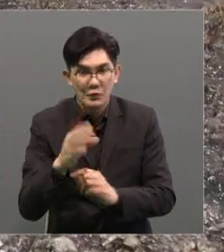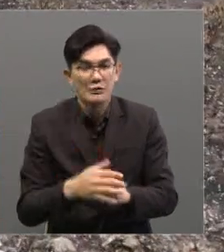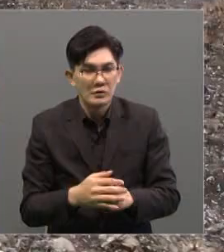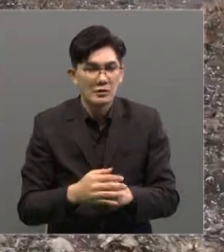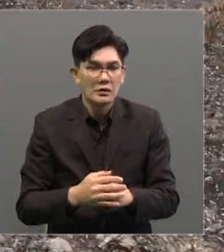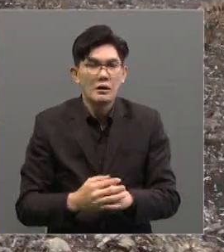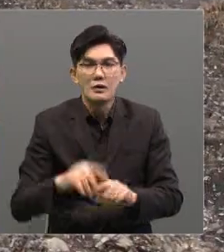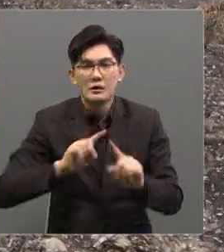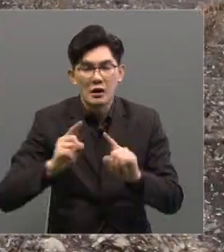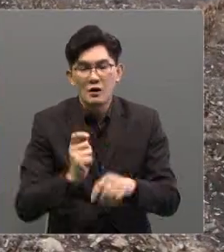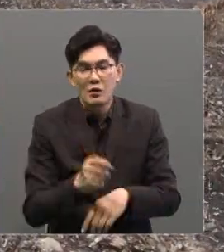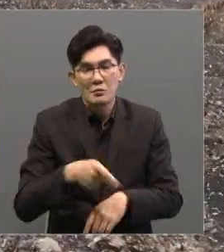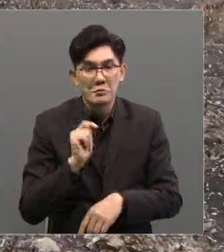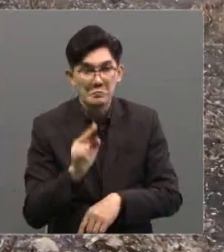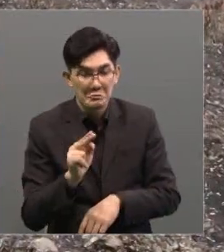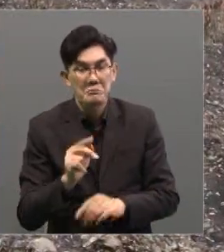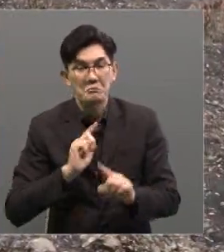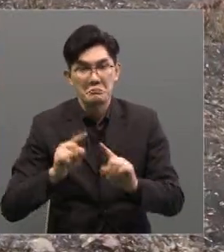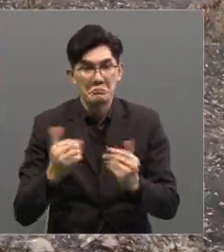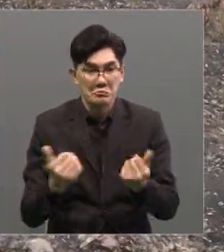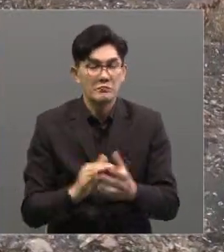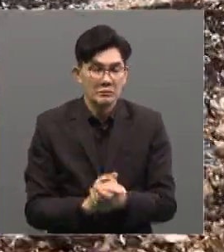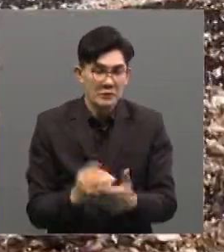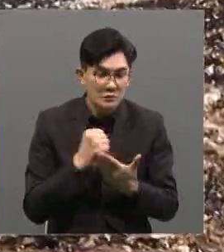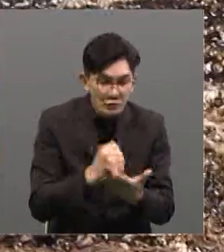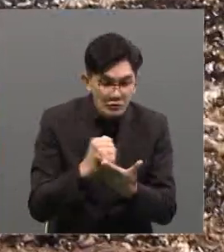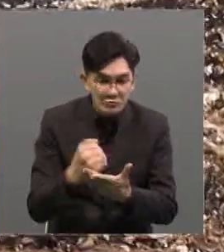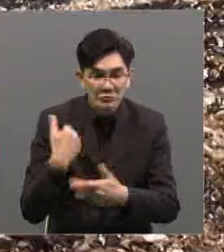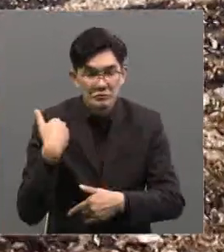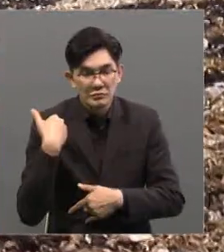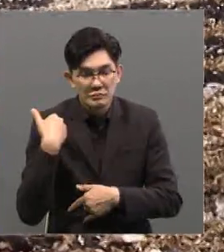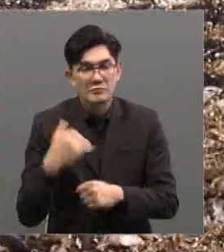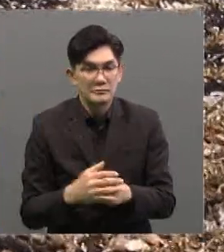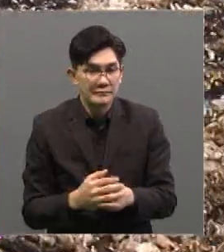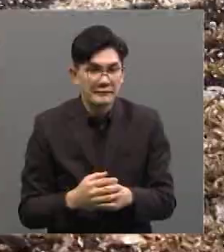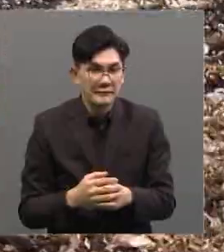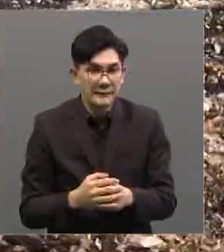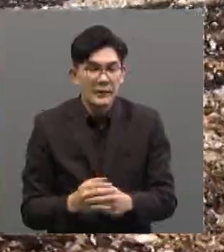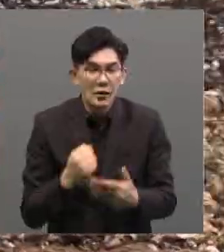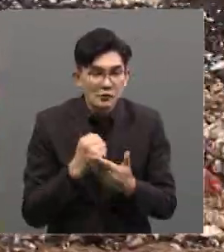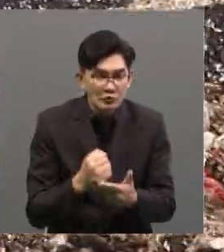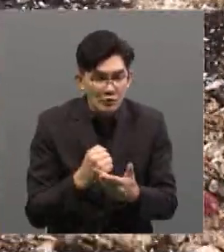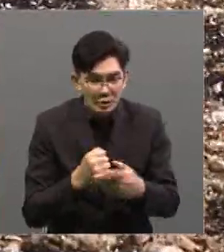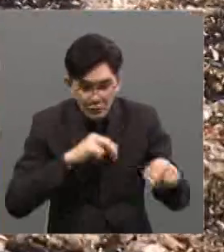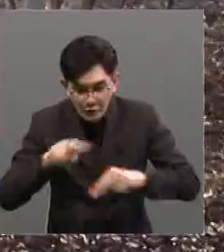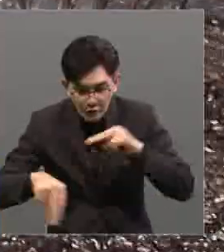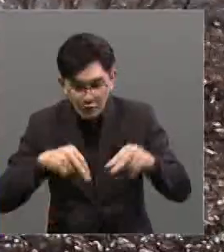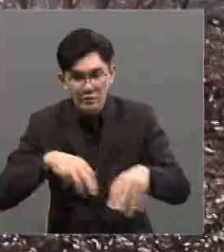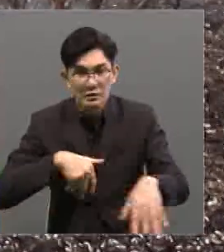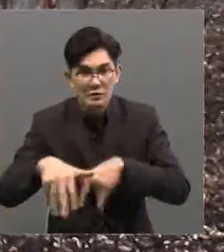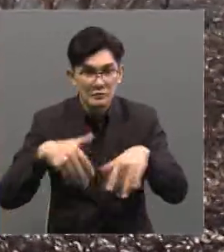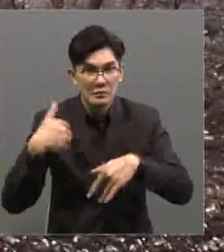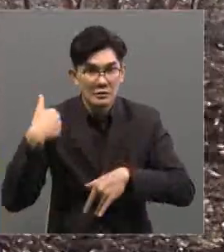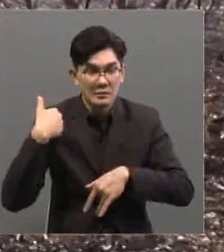จังหวัดรวมถึงองค์กรปกครองส่วนท้องถิ่นค่ะนอกจากนี้ก็ยังมีหน่วยงานที่เกี่ยวข้องเข้าไปช่วยเหลือดูแลพี่น้องประชาช